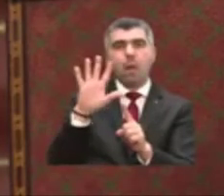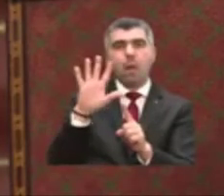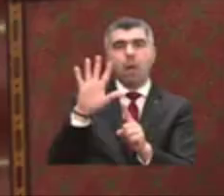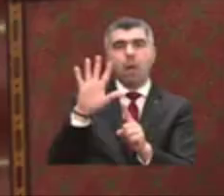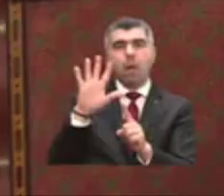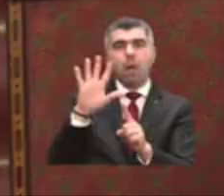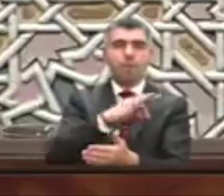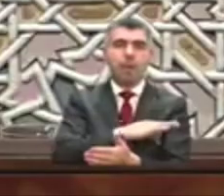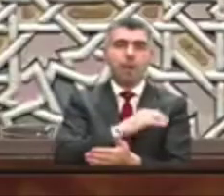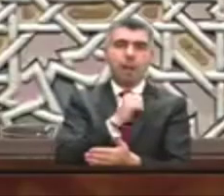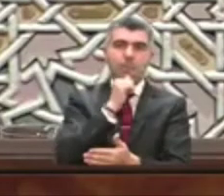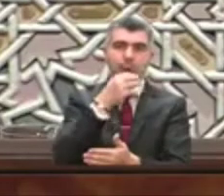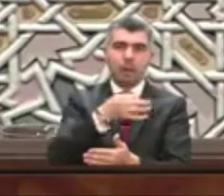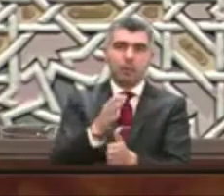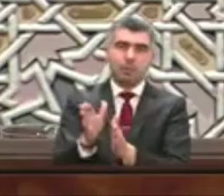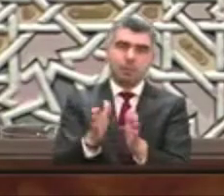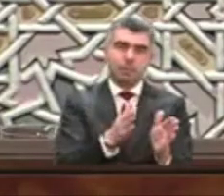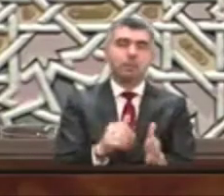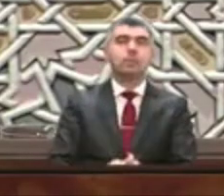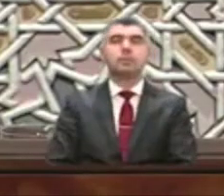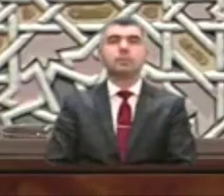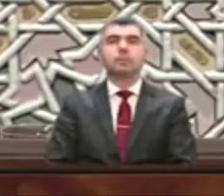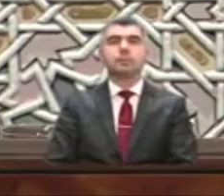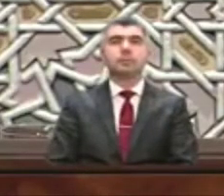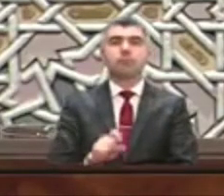شكرا سيد الوزير المحترم. التعقيب